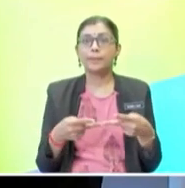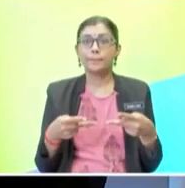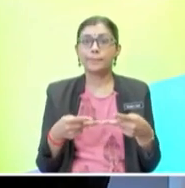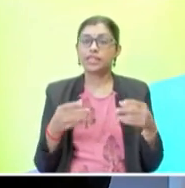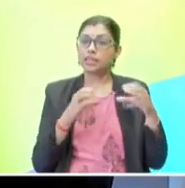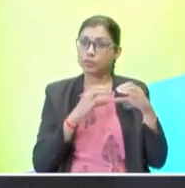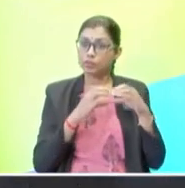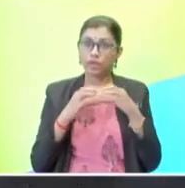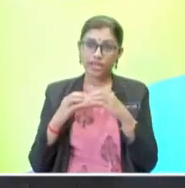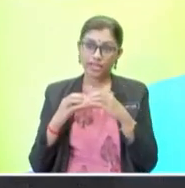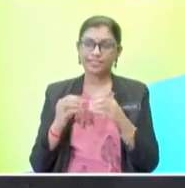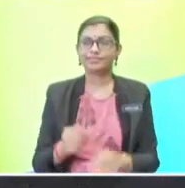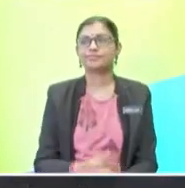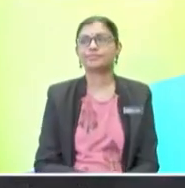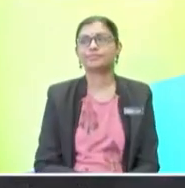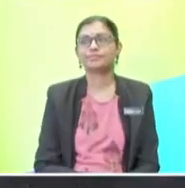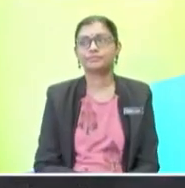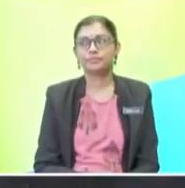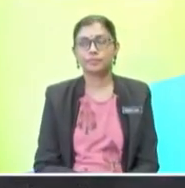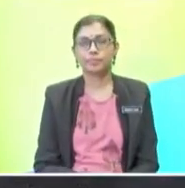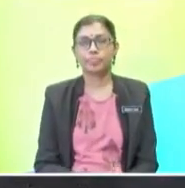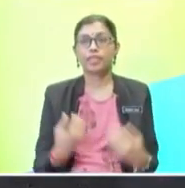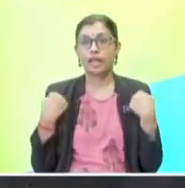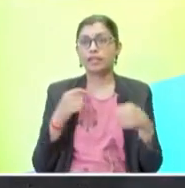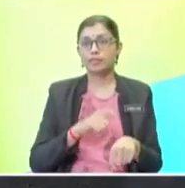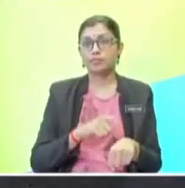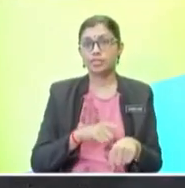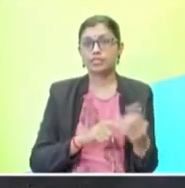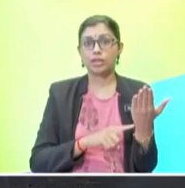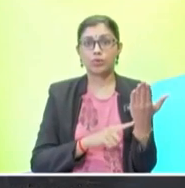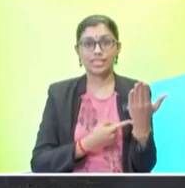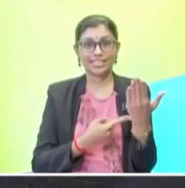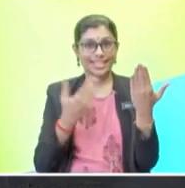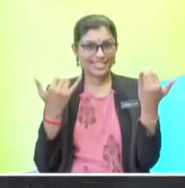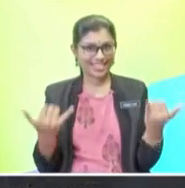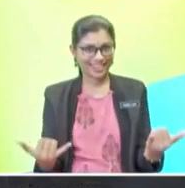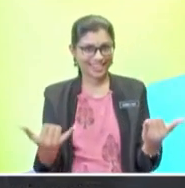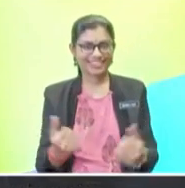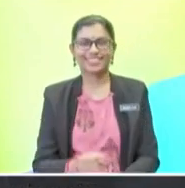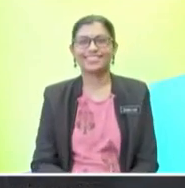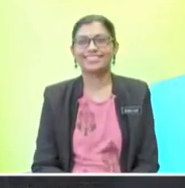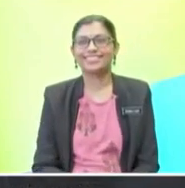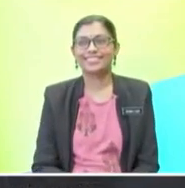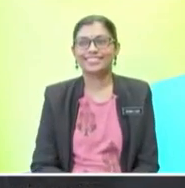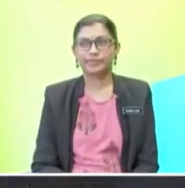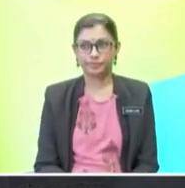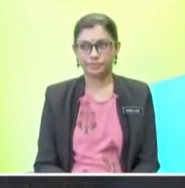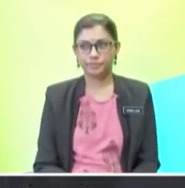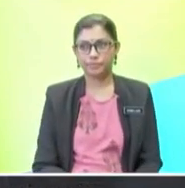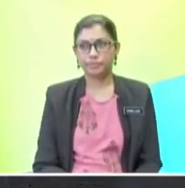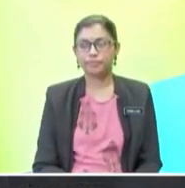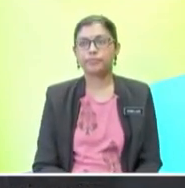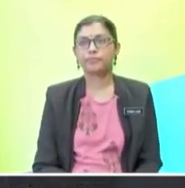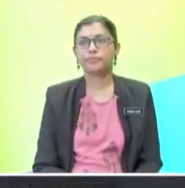bagi masa 1 minit untuk mereka hasilkan. Boleh, cikgu. Boleh. Okey. Jadi anak-anak murid cikgu yang berada di atas talian, kita akan hasilkan satu peta buih